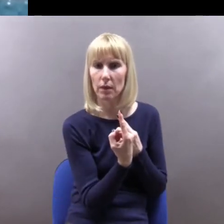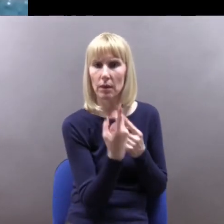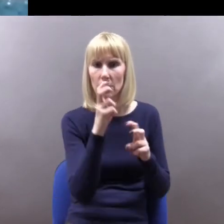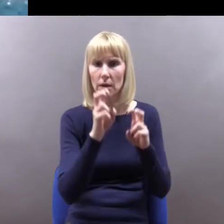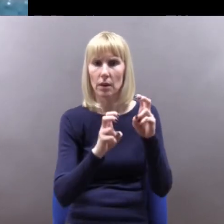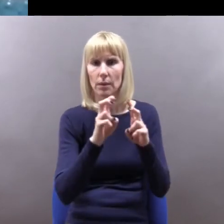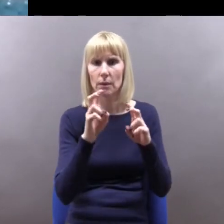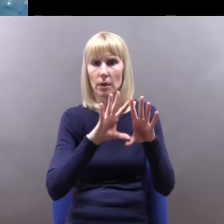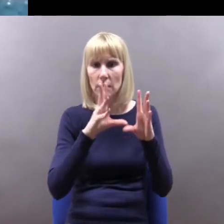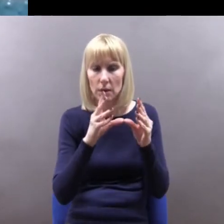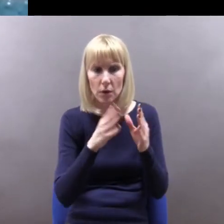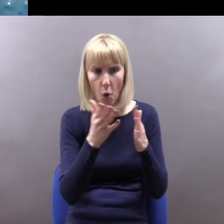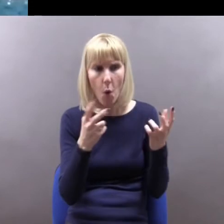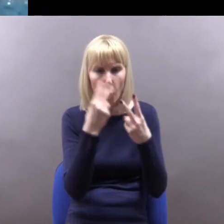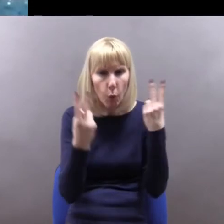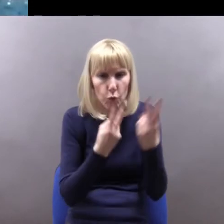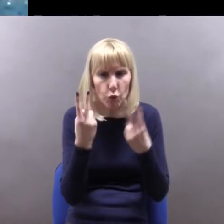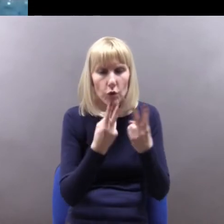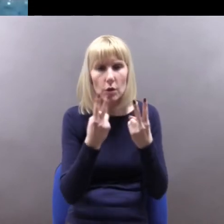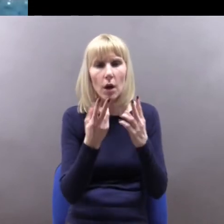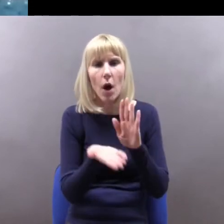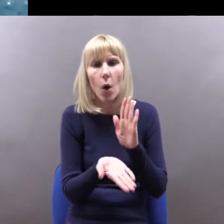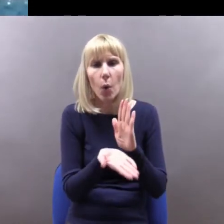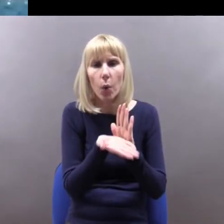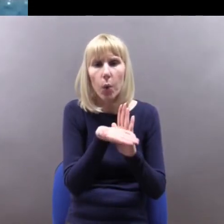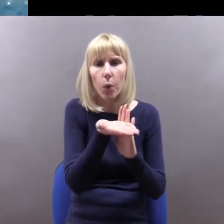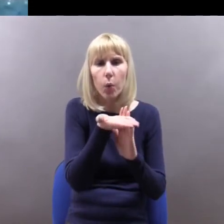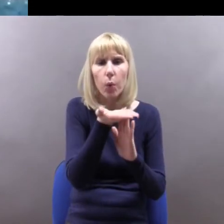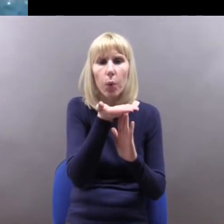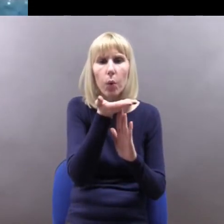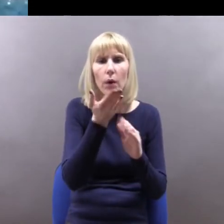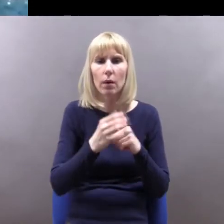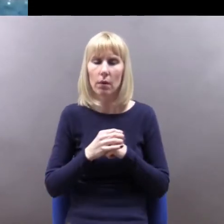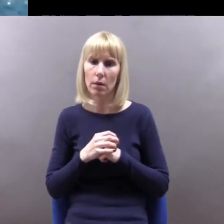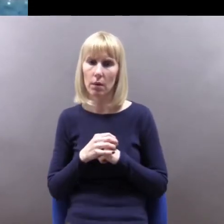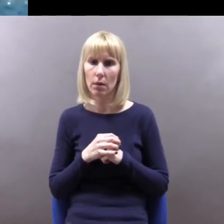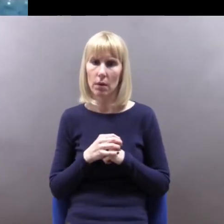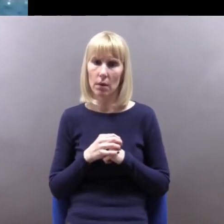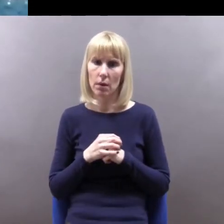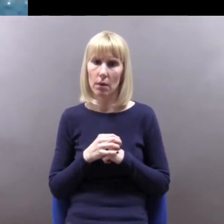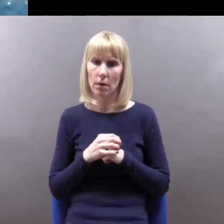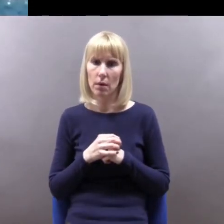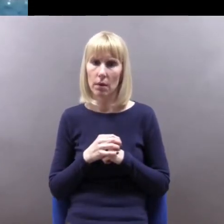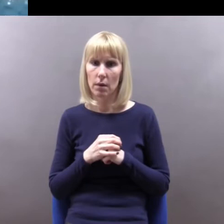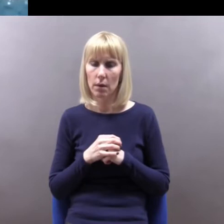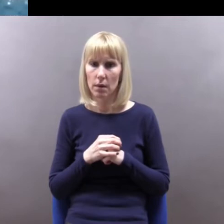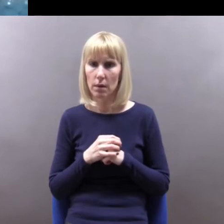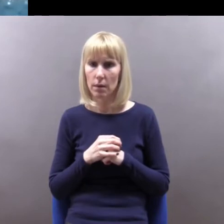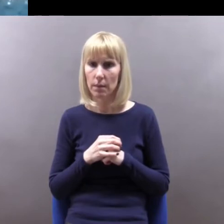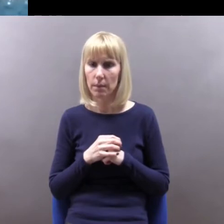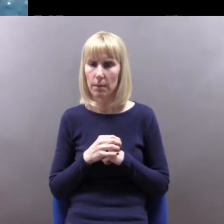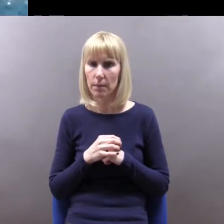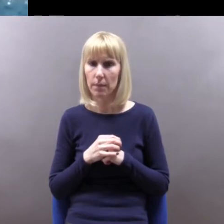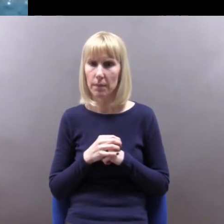żeby znaleźć tą platformę, w sensie, żeby wejść do tej platformy. Po czym pani mówi do mnie, wie pani